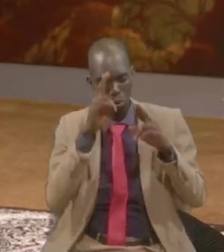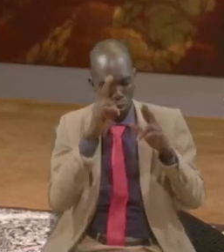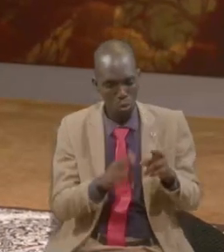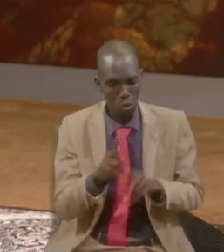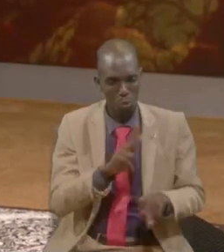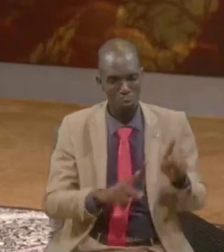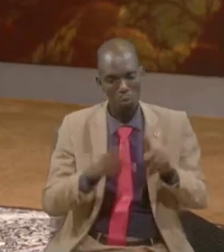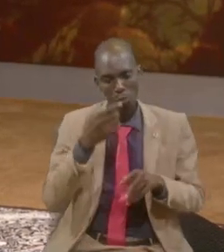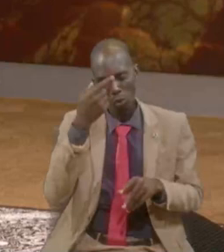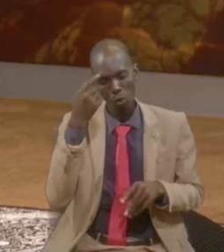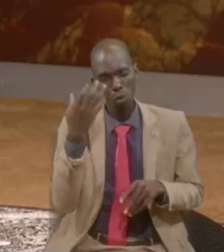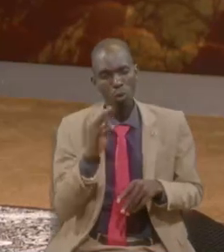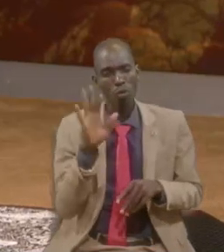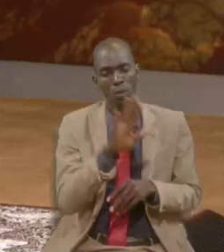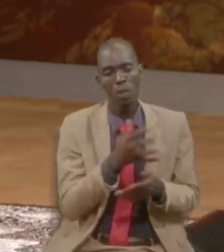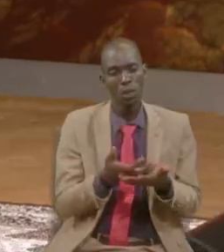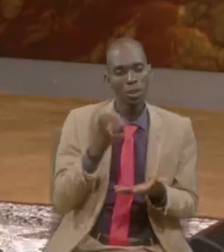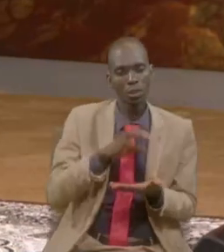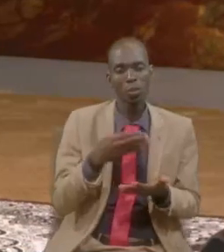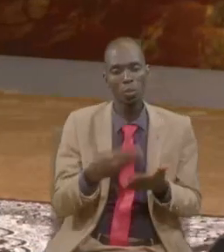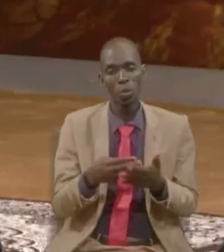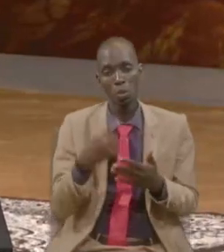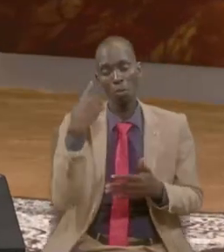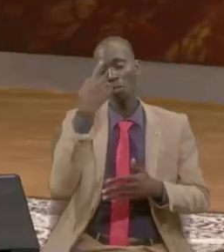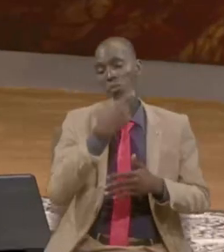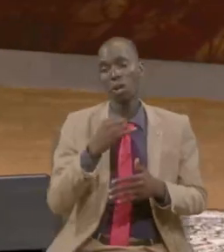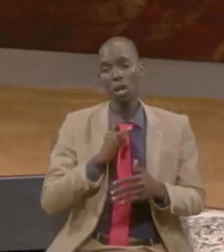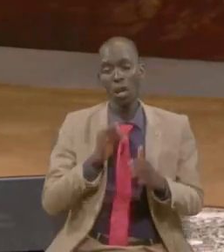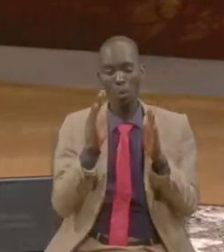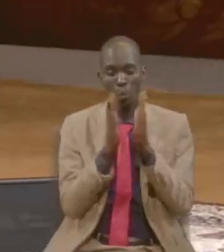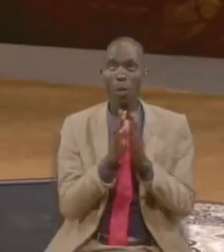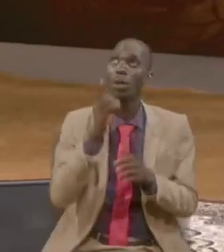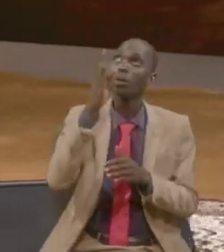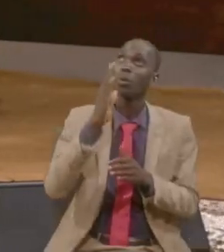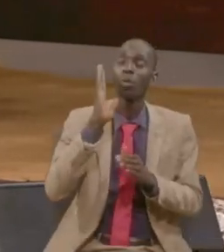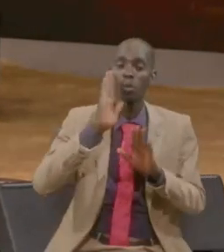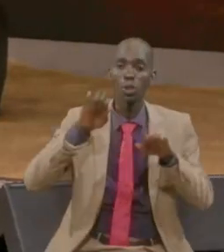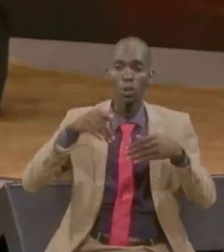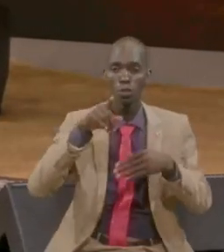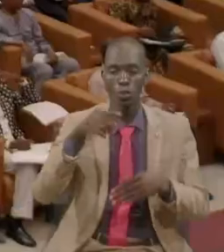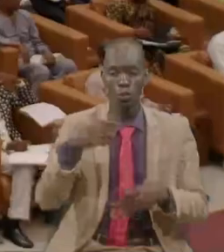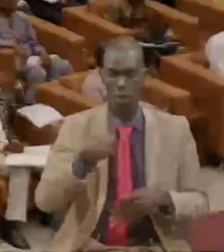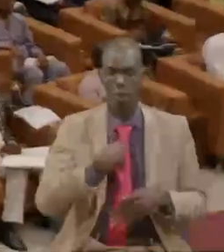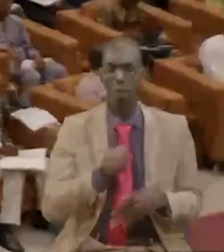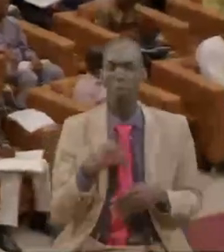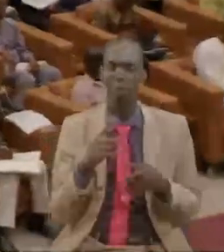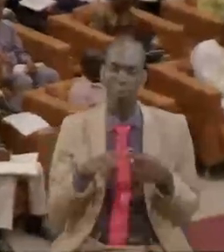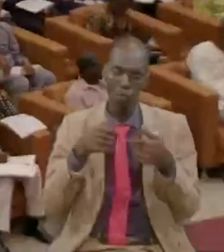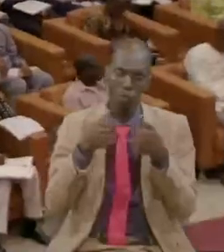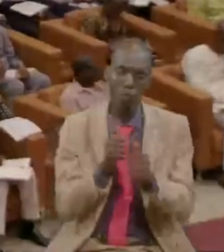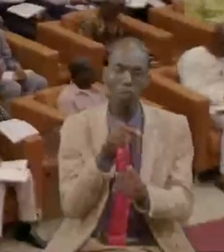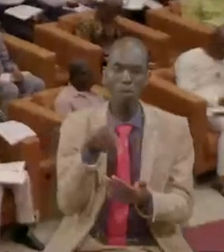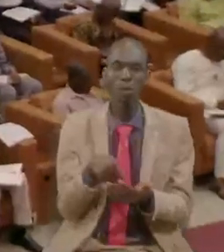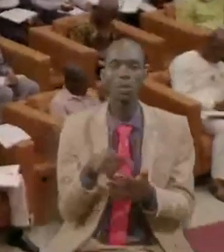ne pas voir le visage des gens, mais qu'on vive selon la parole de Dieu. Je prie que Dieu vous donne et me donne la grâce